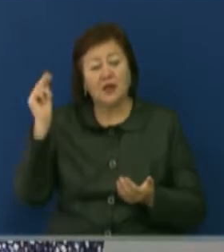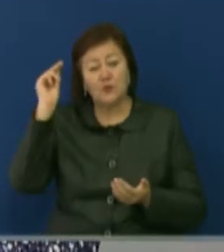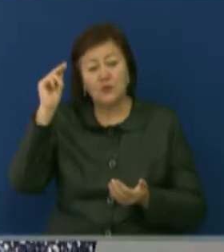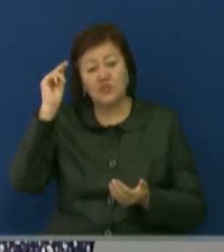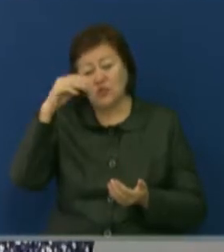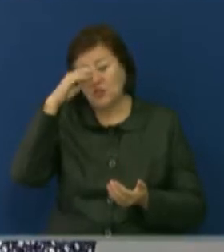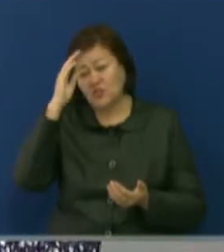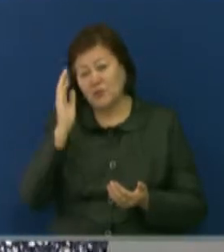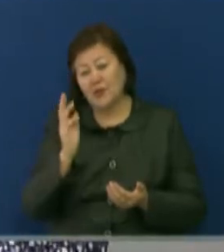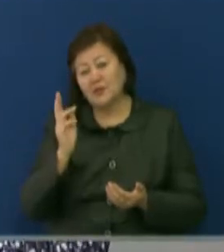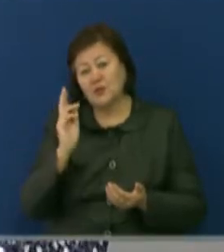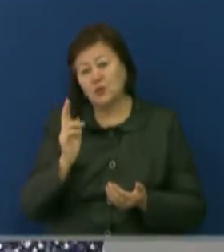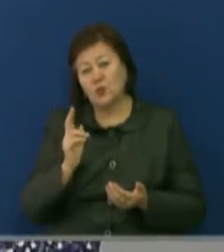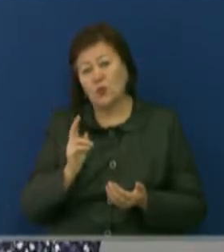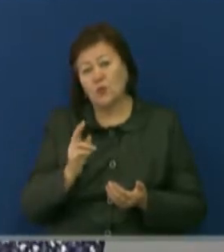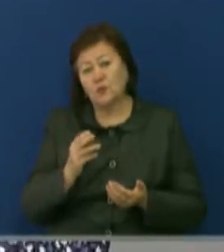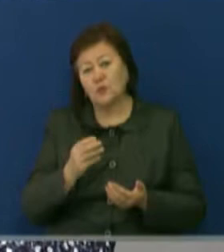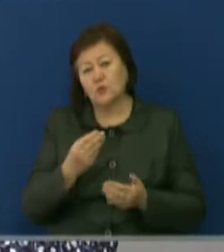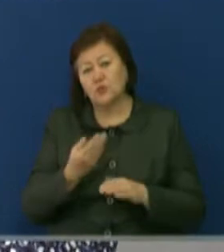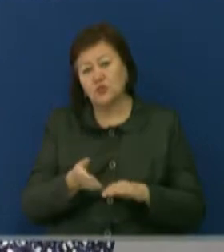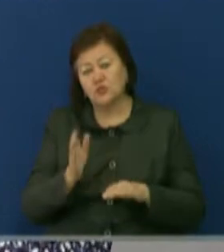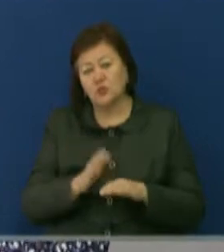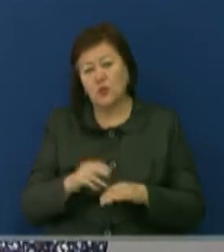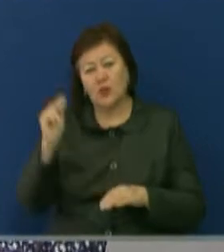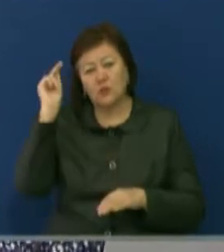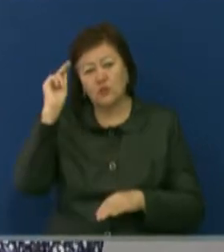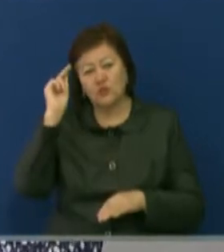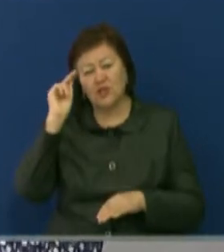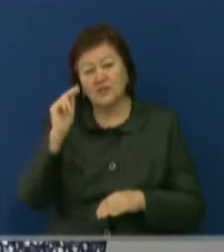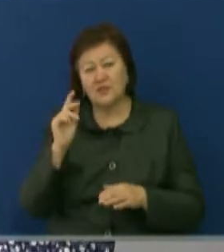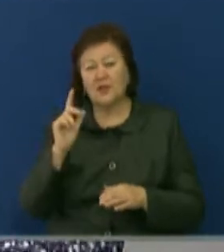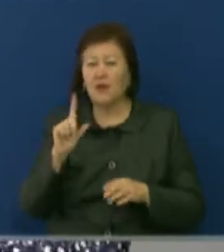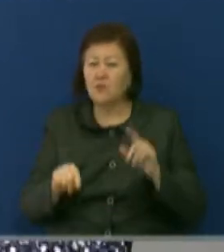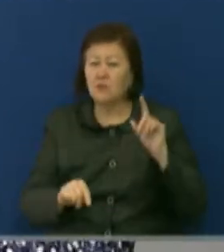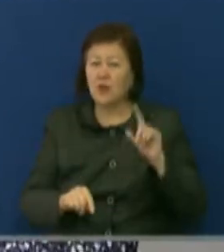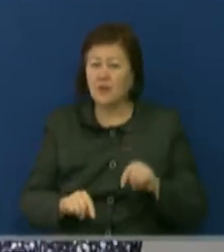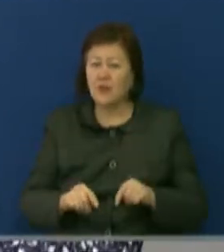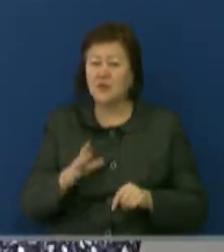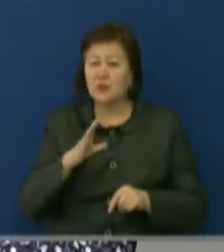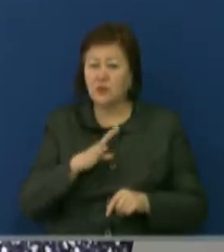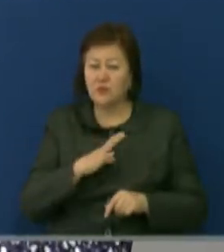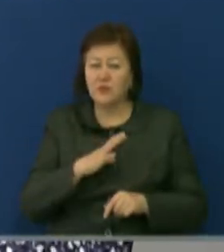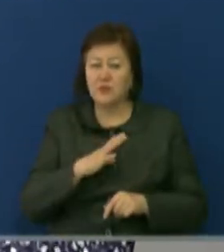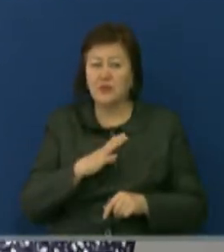үлгерімі төмен білім алушылардың білімдегі олқылықтарын қалпына келтіру және